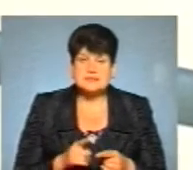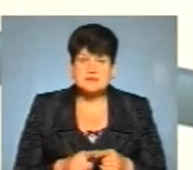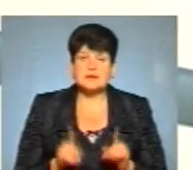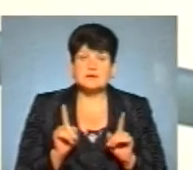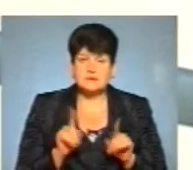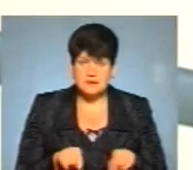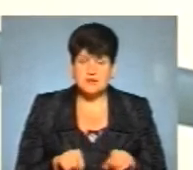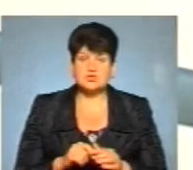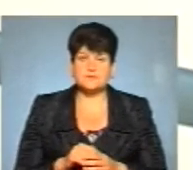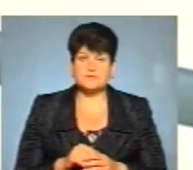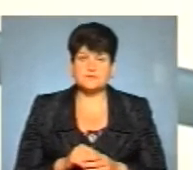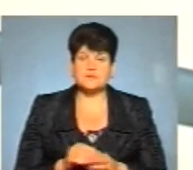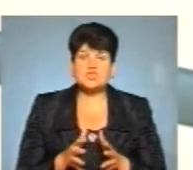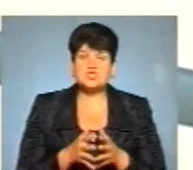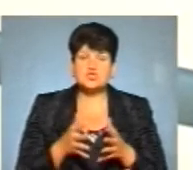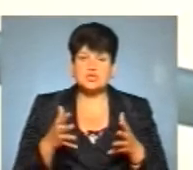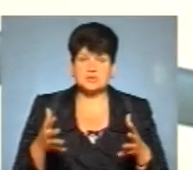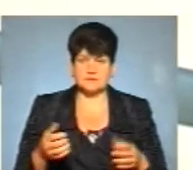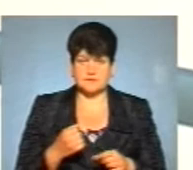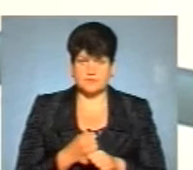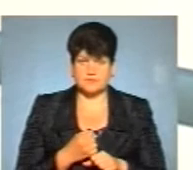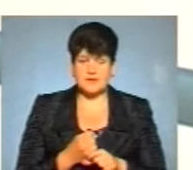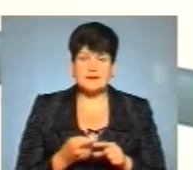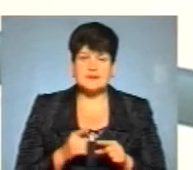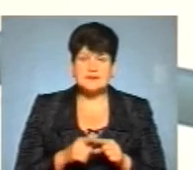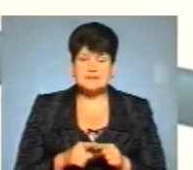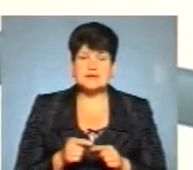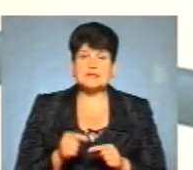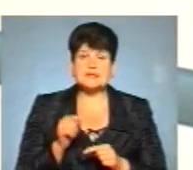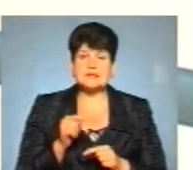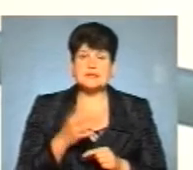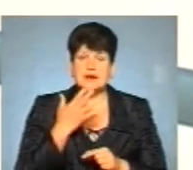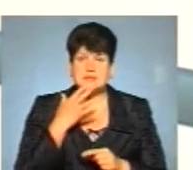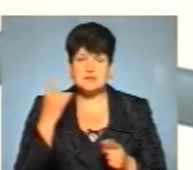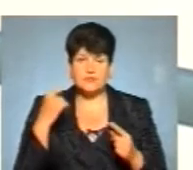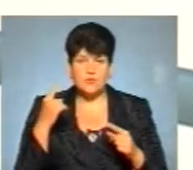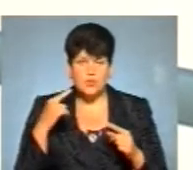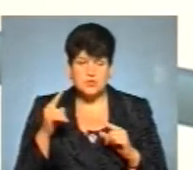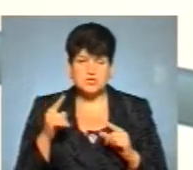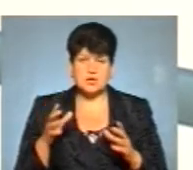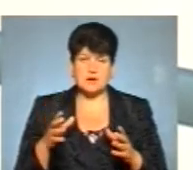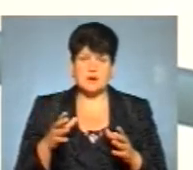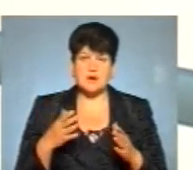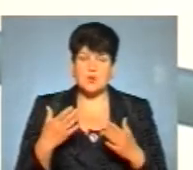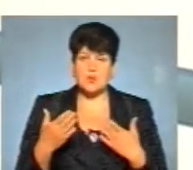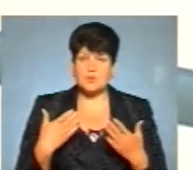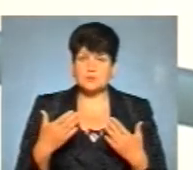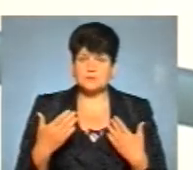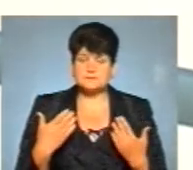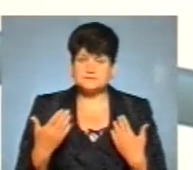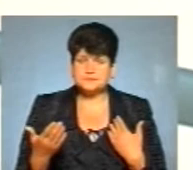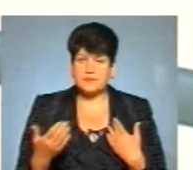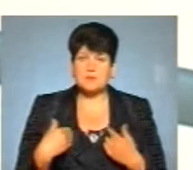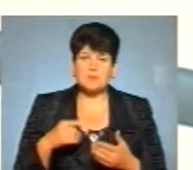теж і ширші її функції. Перш за все, це націотворча, це функція акумулятивна. І ми